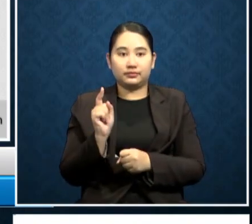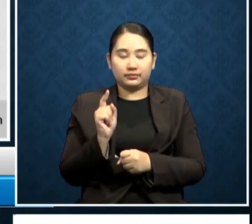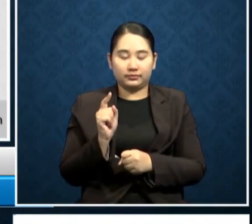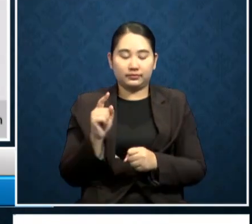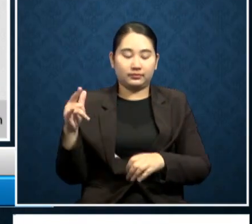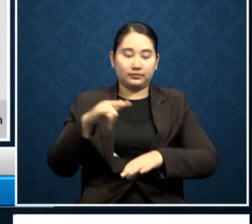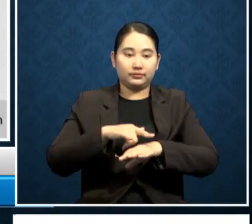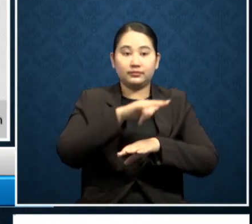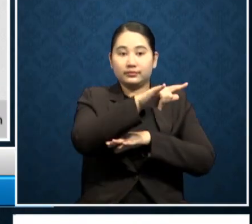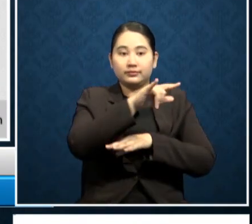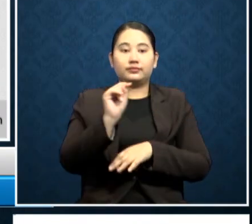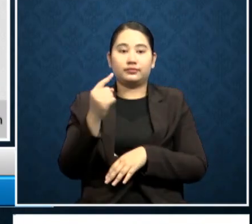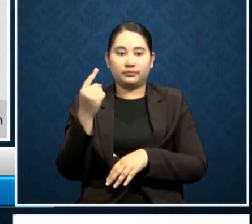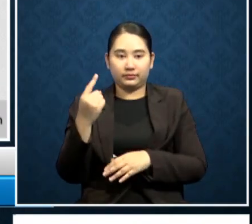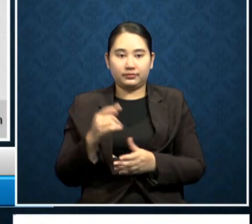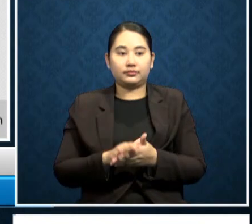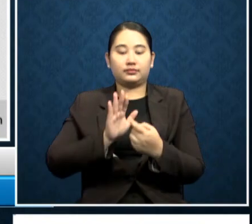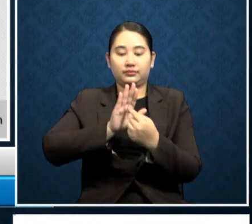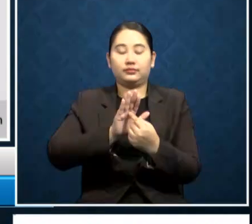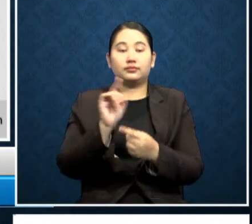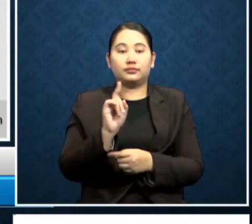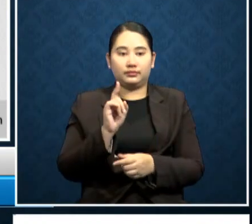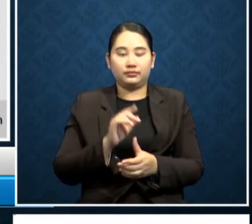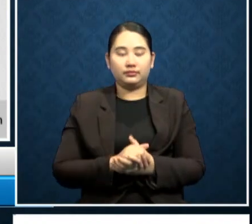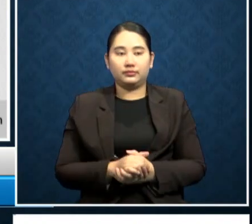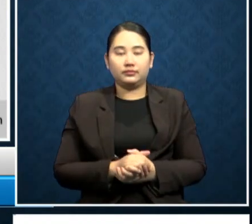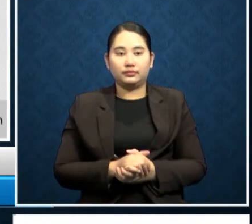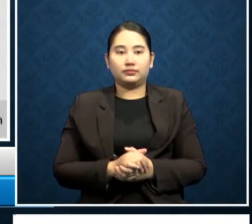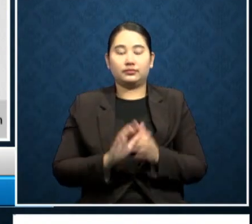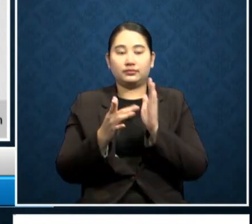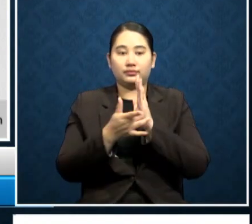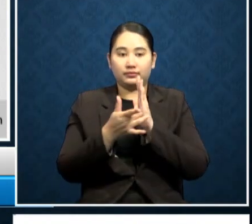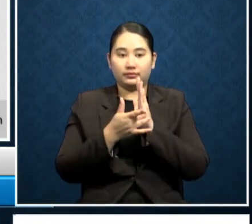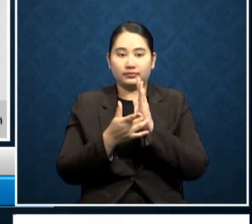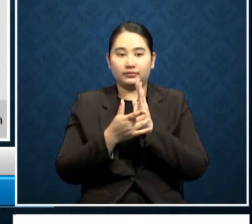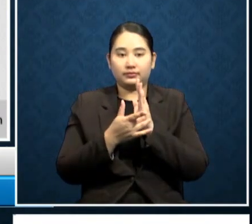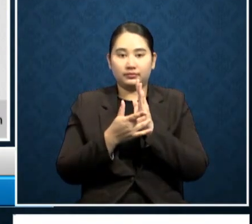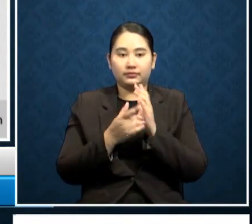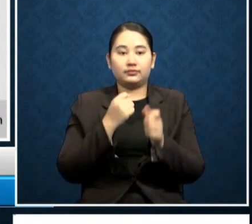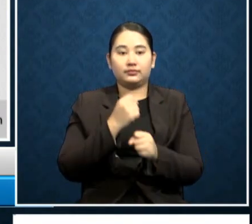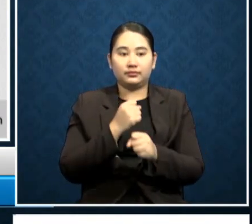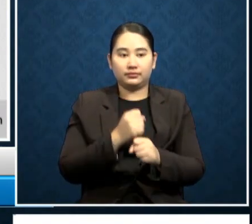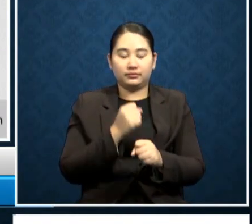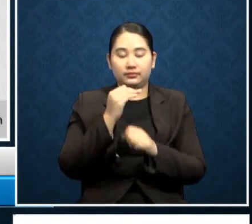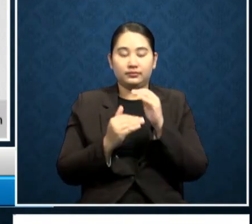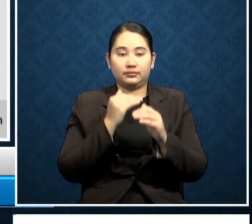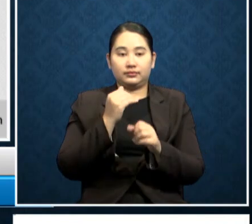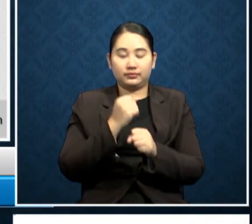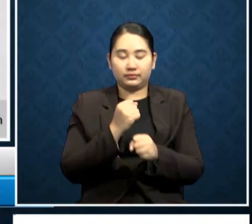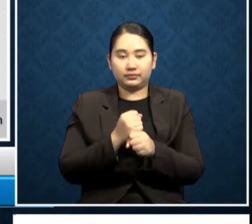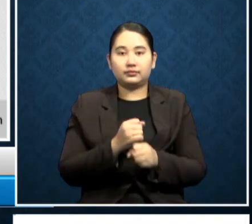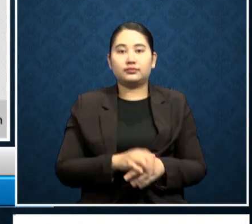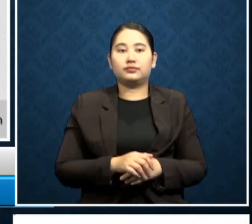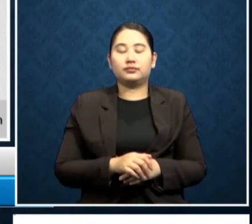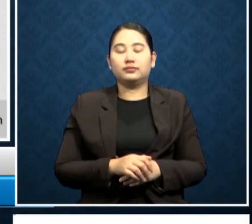อากาศในบริบทใหม่เช่นการนำเทคโนโลยีดิจิตัลมาใช้ในการปฏิบัติงานการ